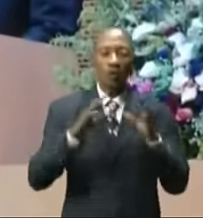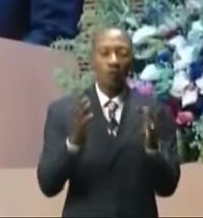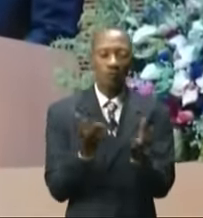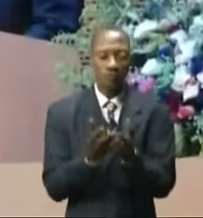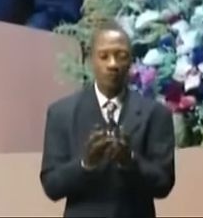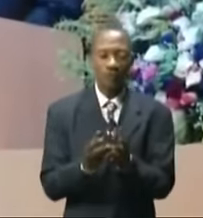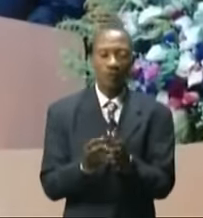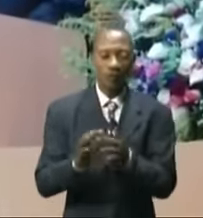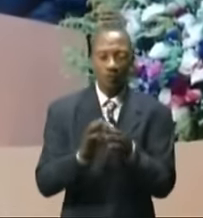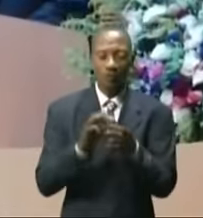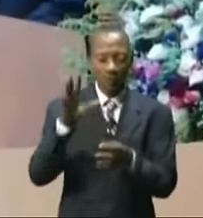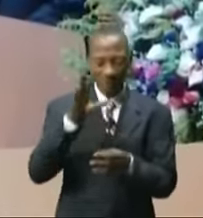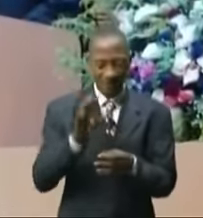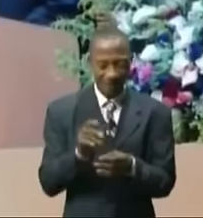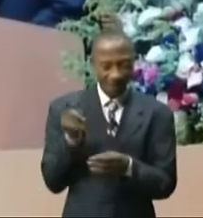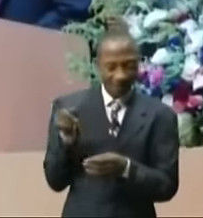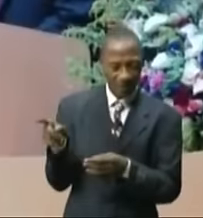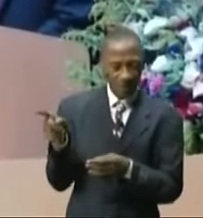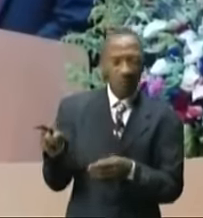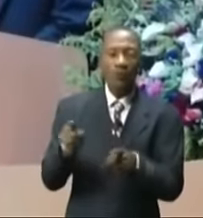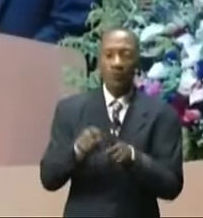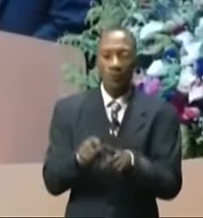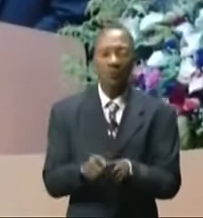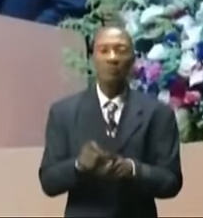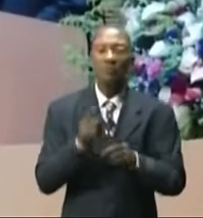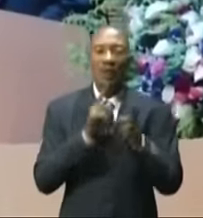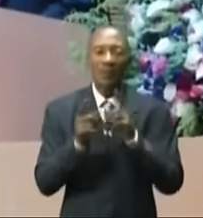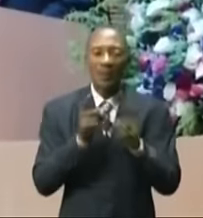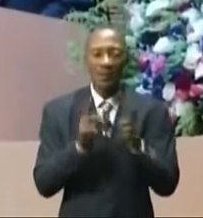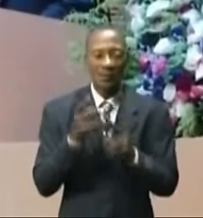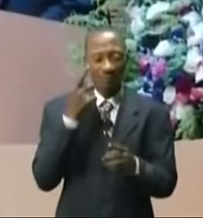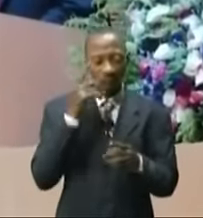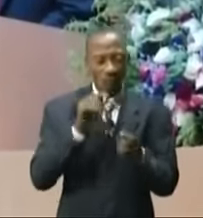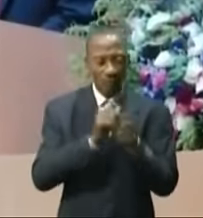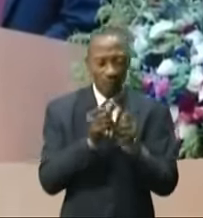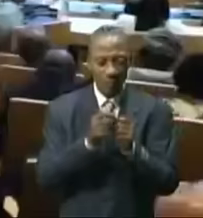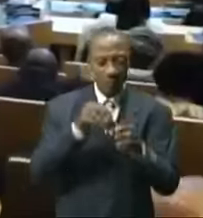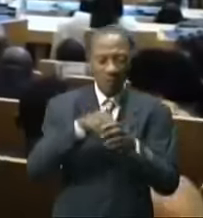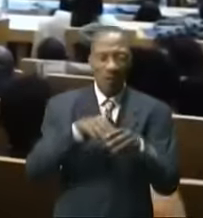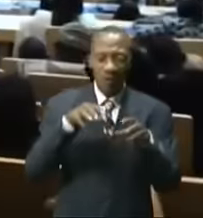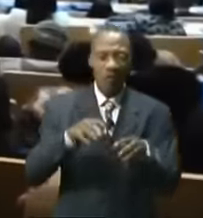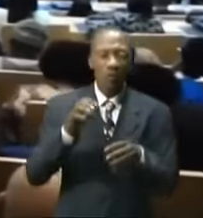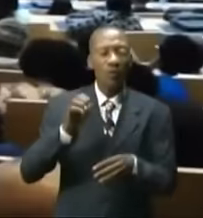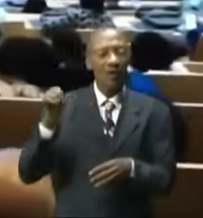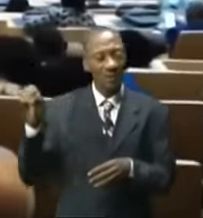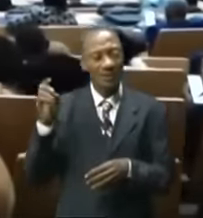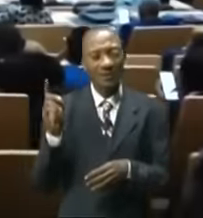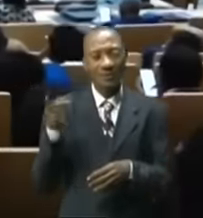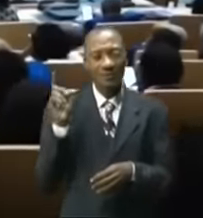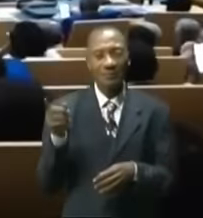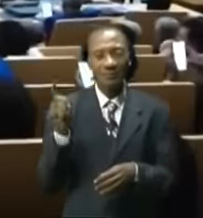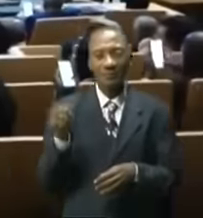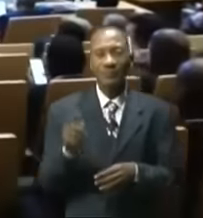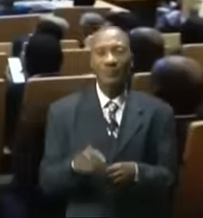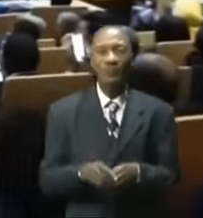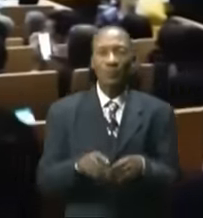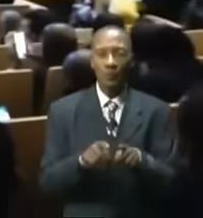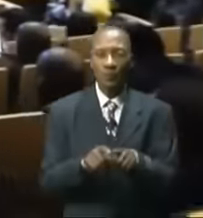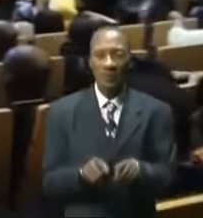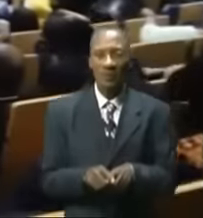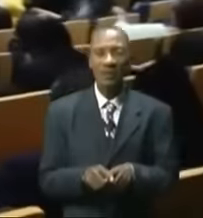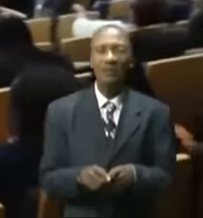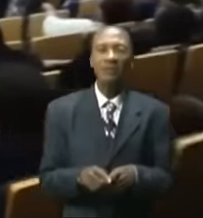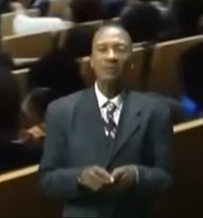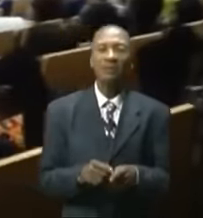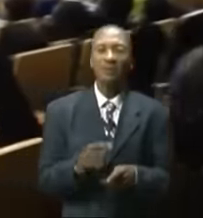Faki, qui s'est dit préoccupé par l'aggravation de la crise dans l'est de la RDC. Il s'est par ailleurs réjoui de la mise en marche, quoiqu'à un